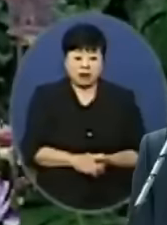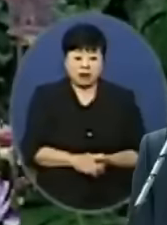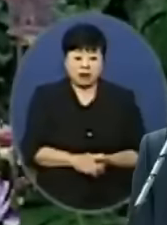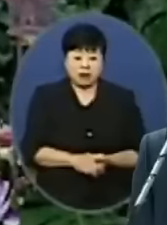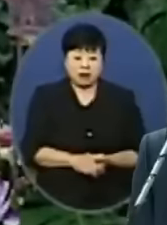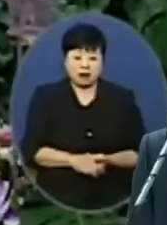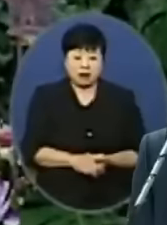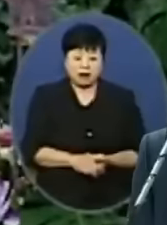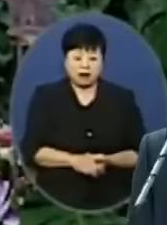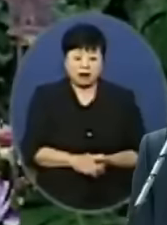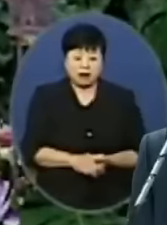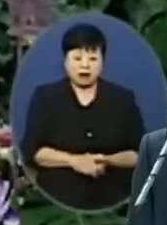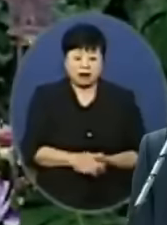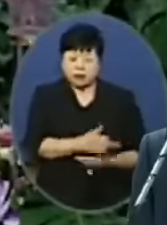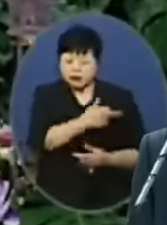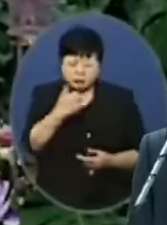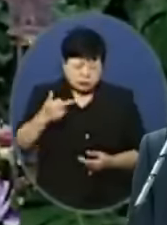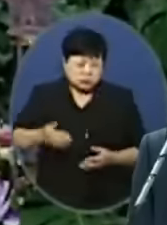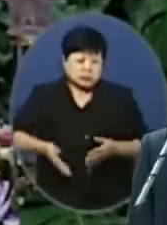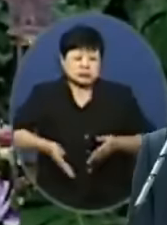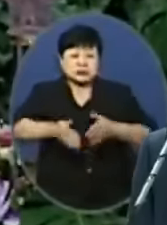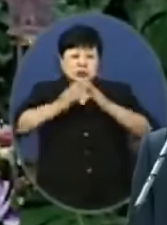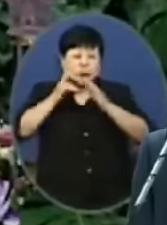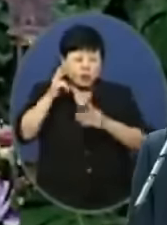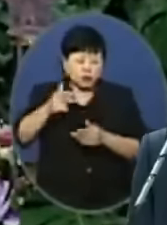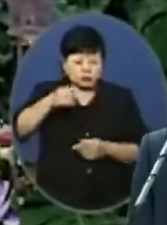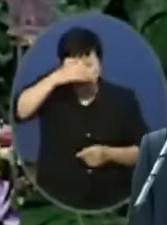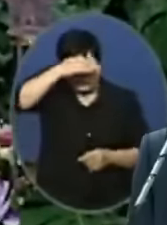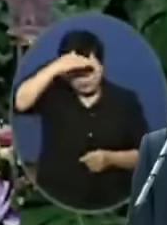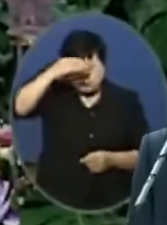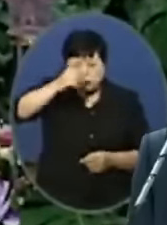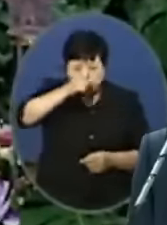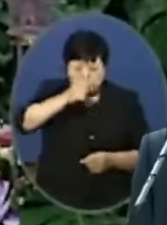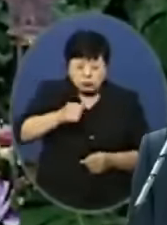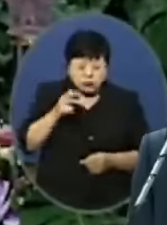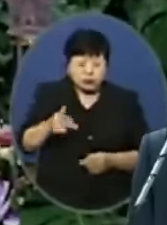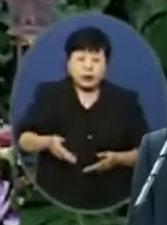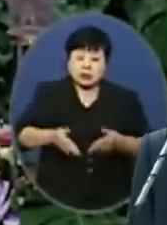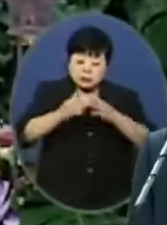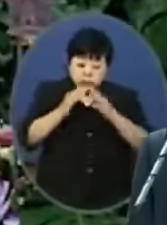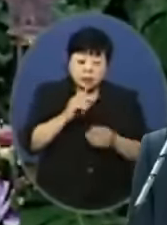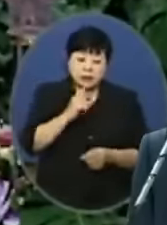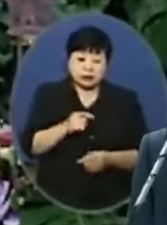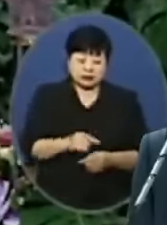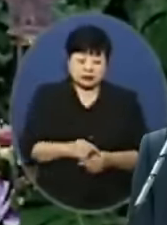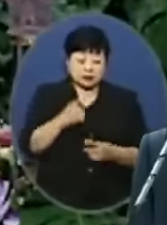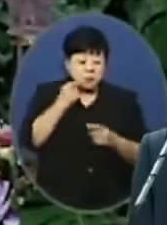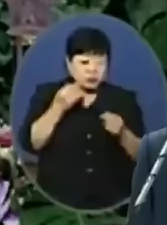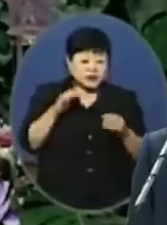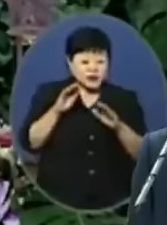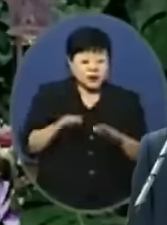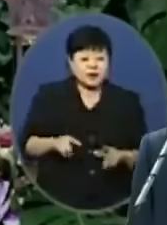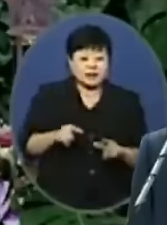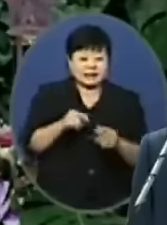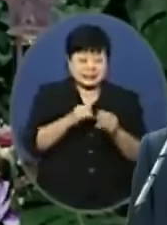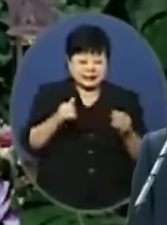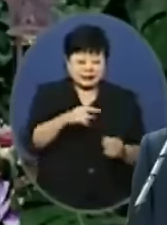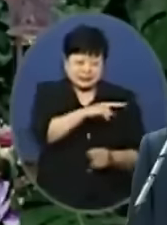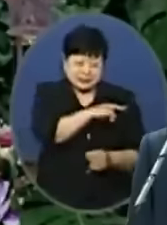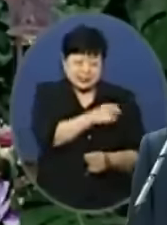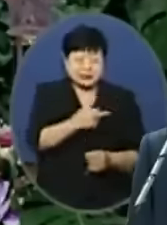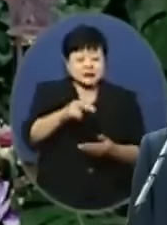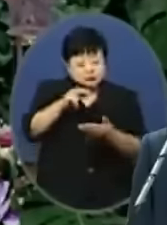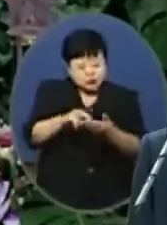내가 거대한 공사를 하시네요. 훌륭한 호텔입니다. 경치도 아름답고 여자 노인이 조 목사님 오늘날 인류에게 가장